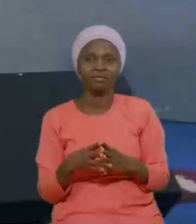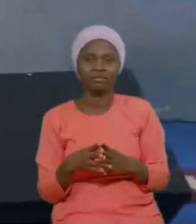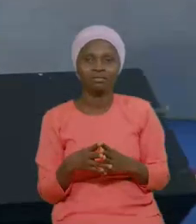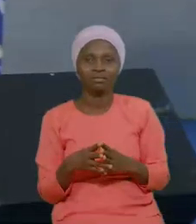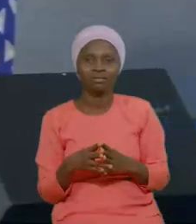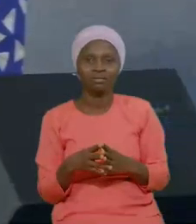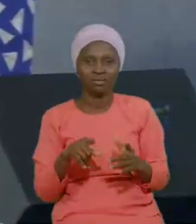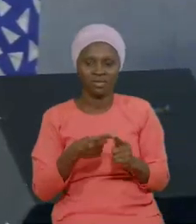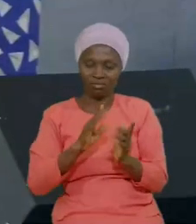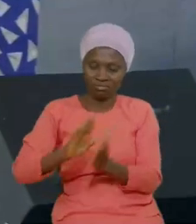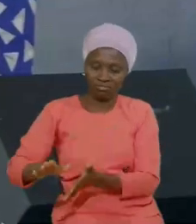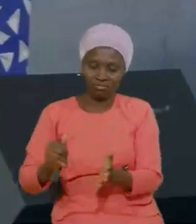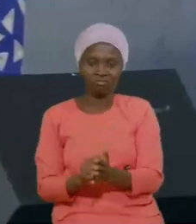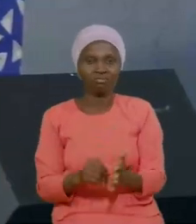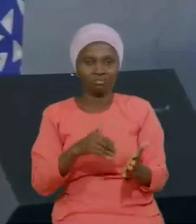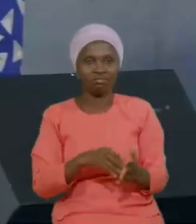Quelquefois, il échoue.